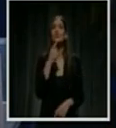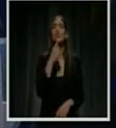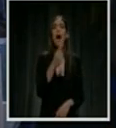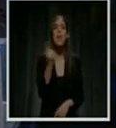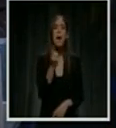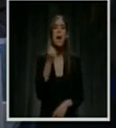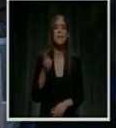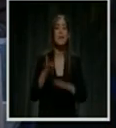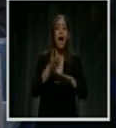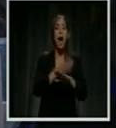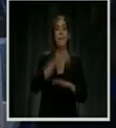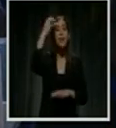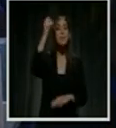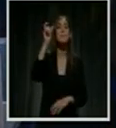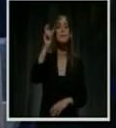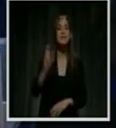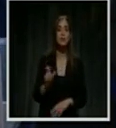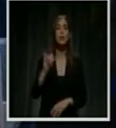Borch, fit 8 ta' novembru